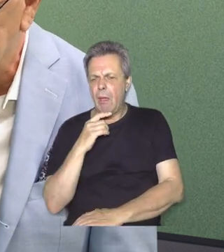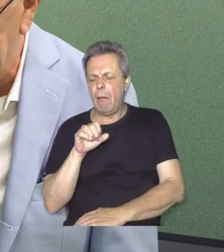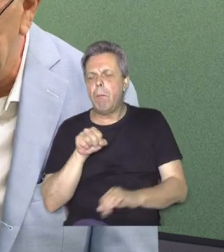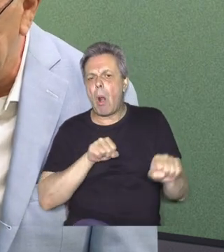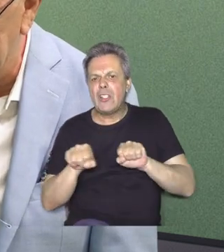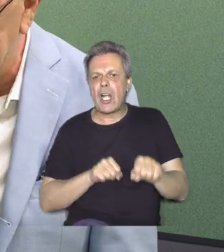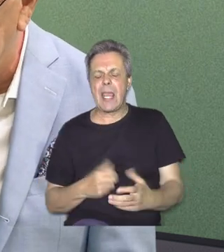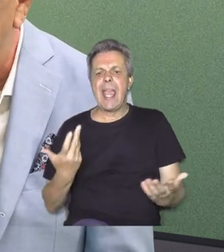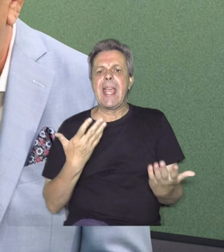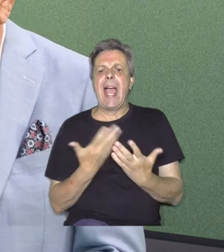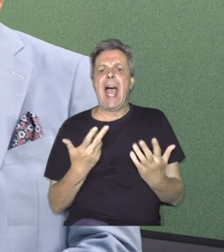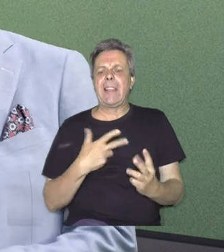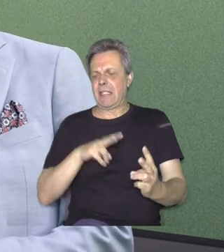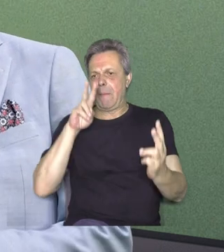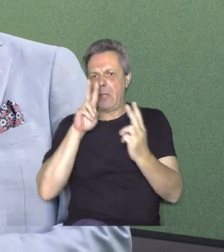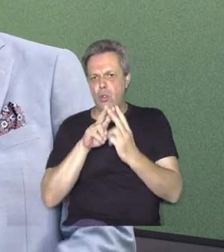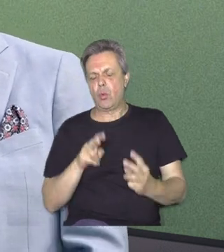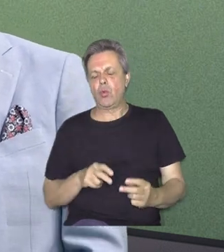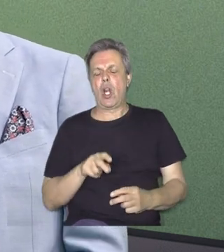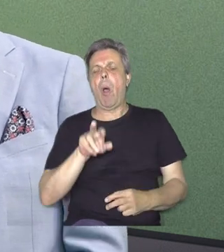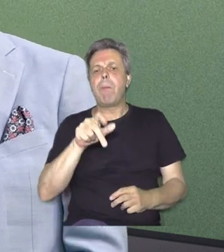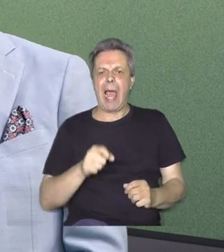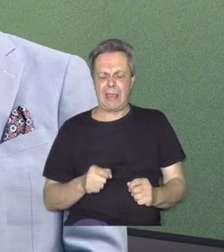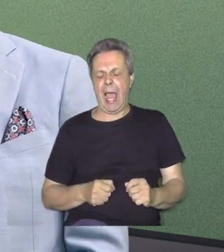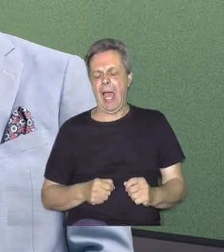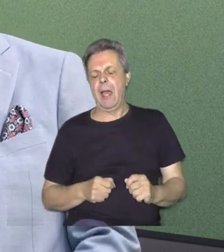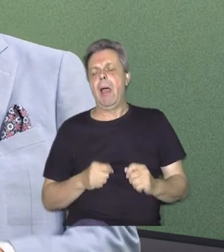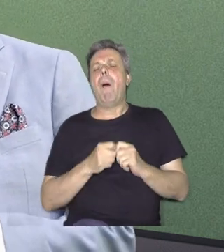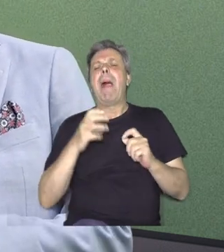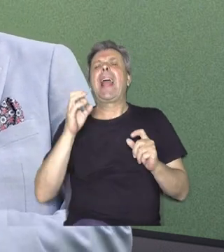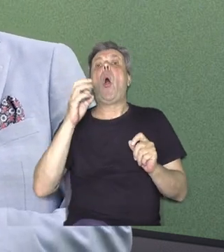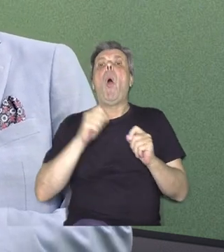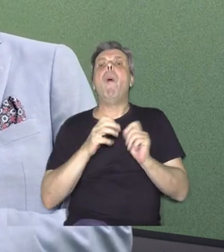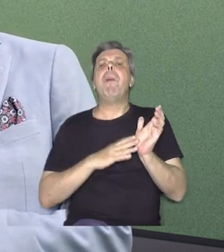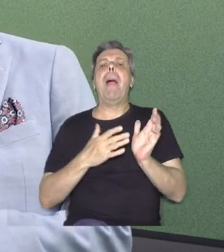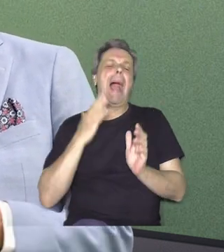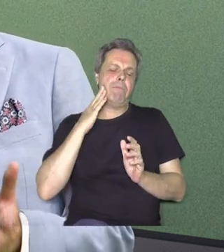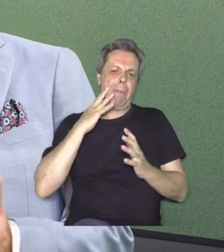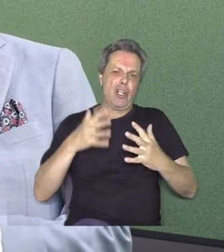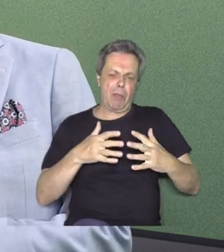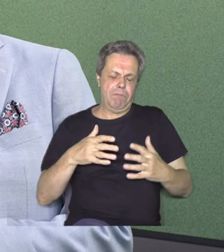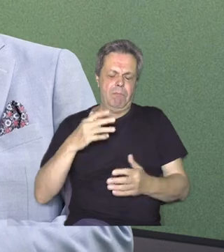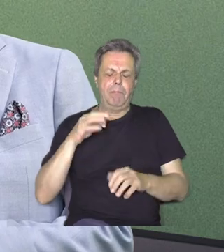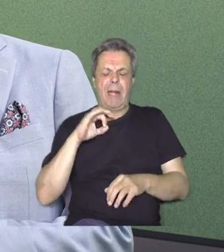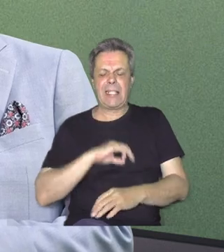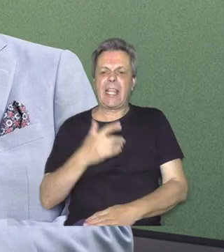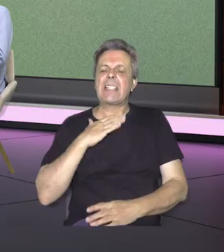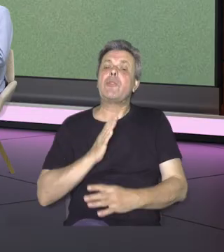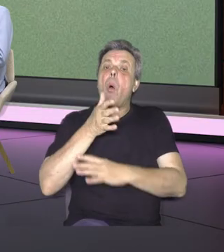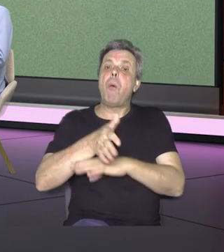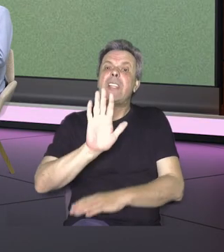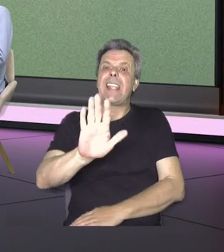političare. Kada sam susreo brata Baracka Obame u Keniji, kada sam išao u posjet